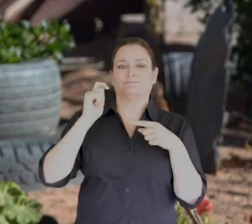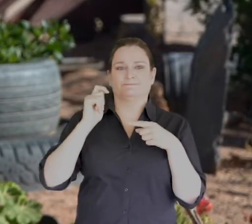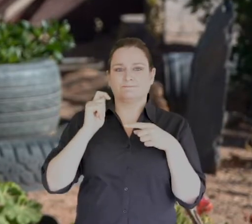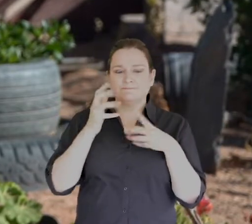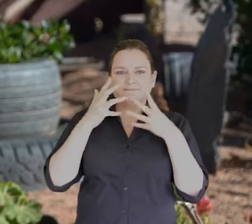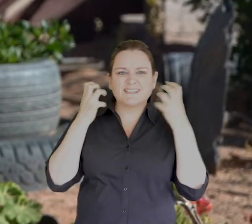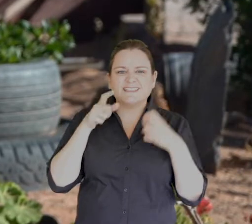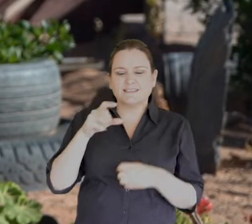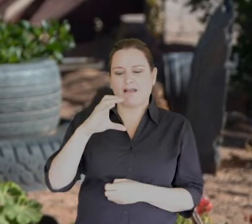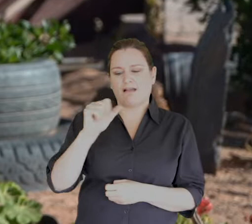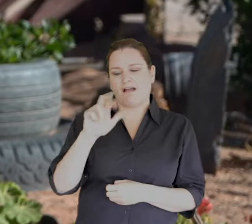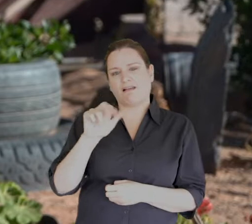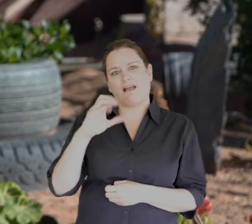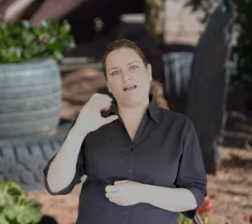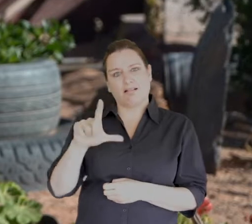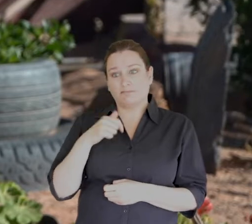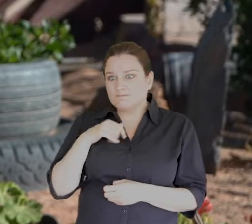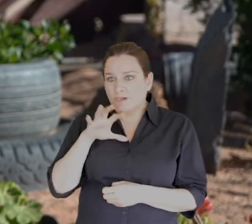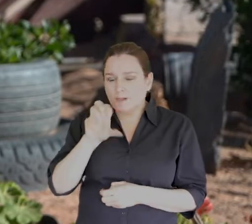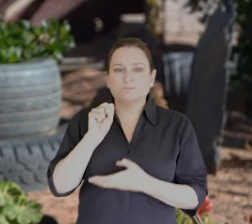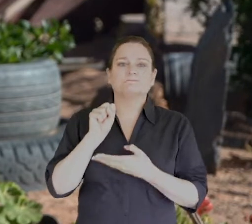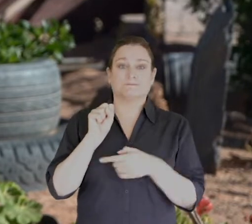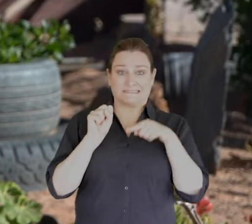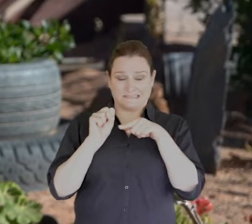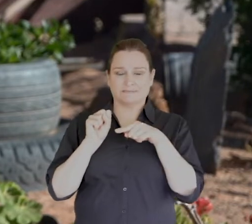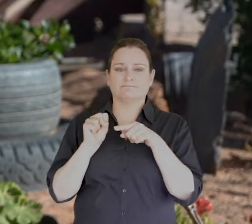kerb. Dat ik.